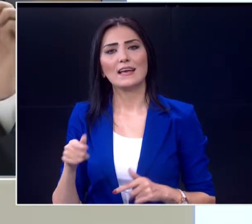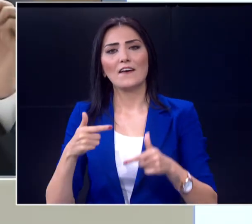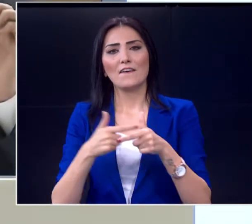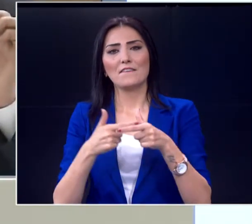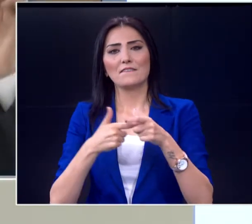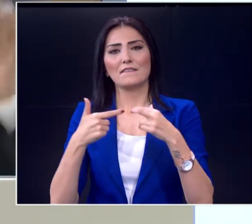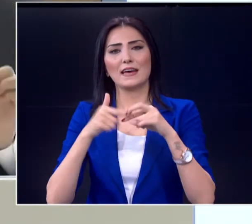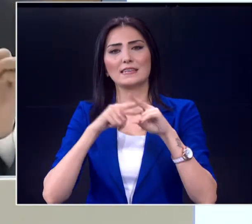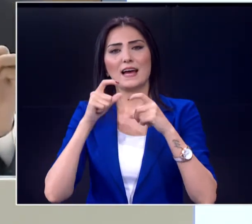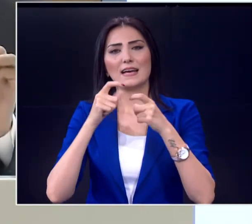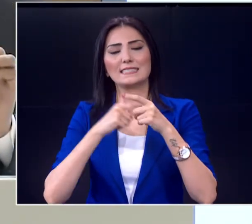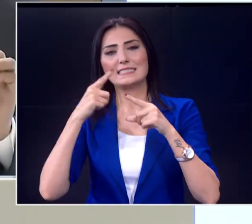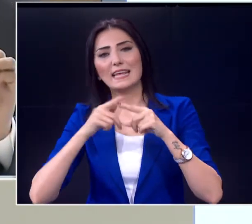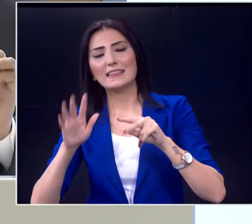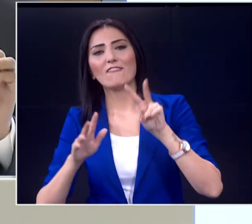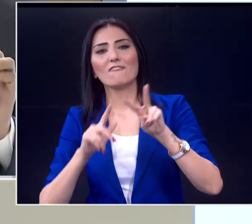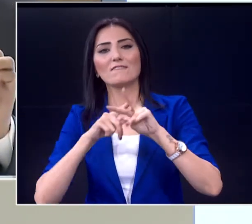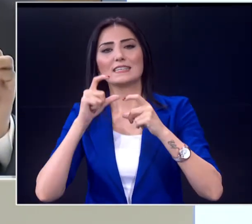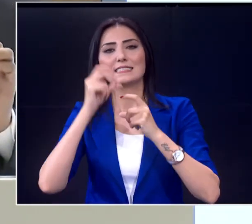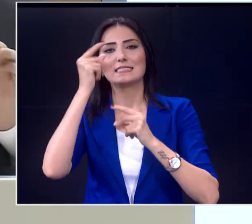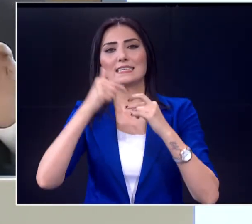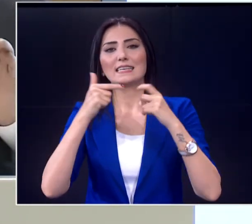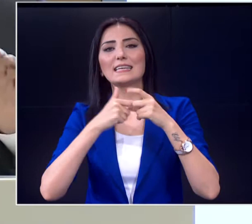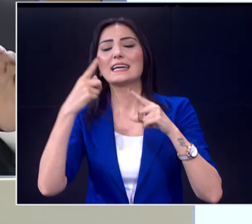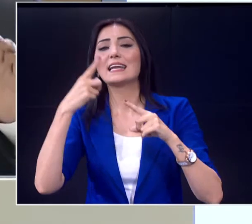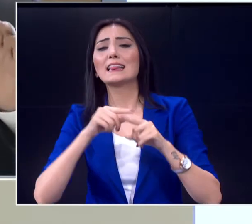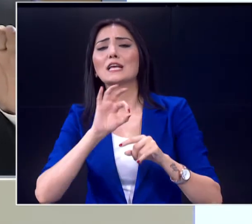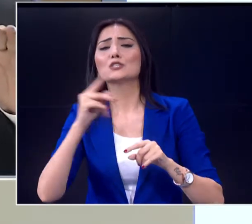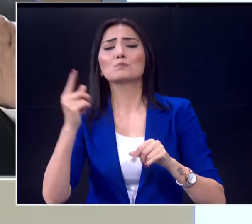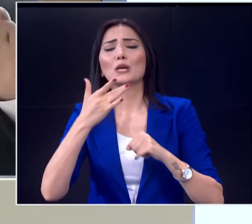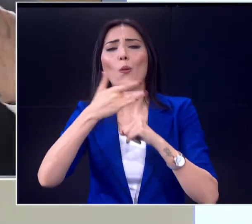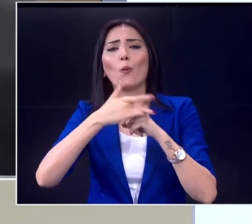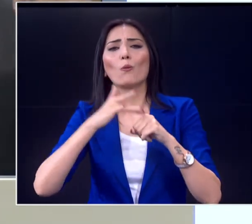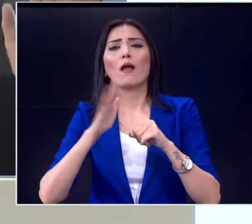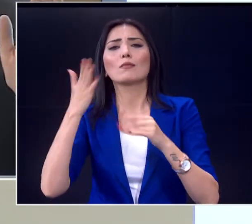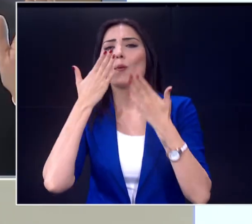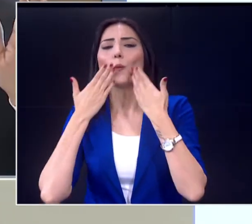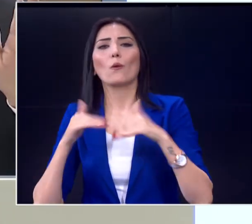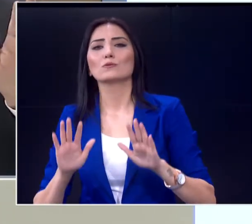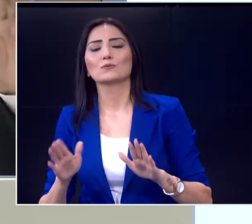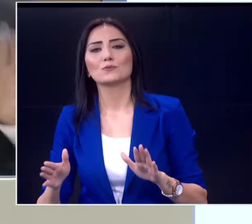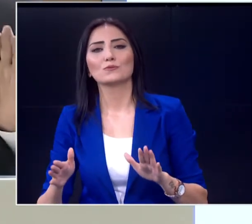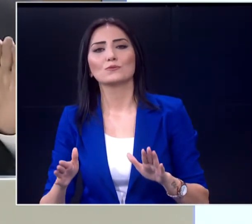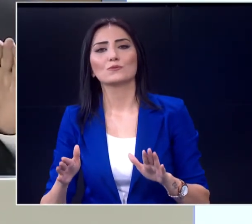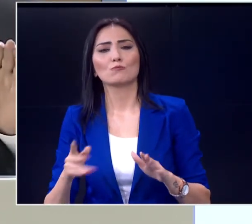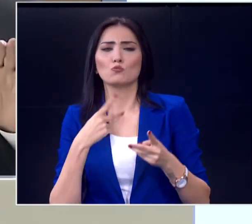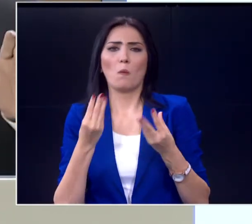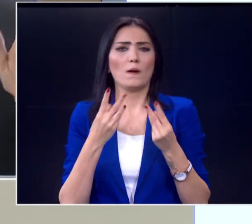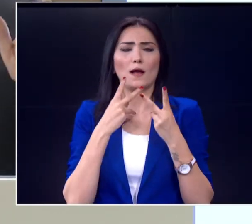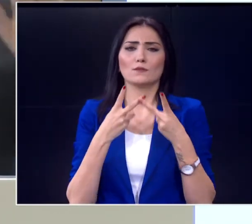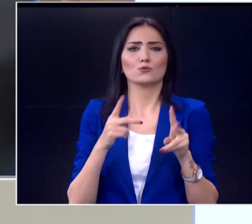feraseti, basireti hiçbir ülkede mevcut değildir. Çok açık